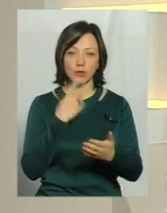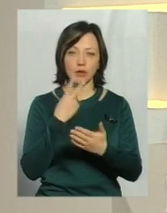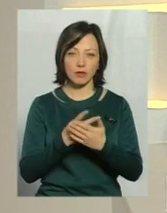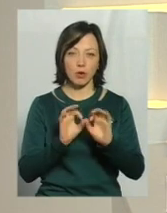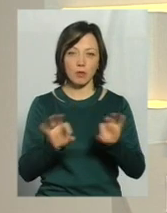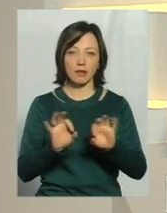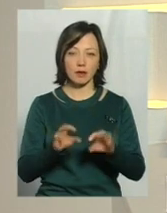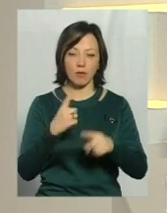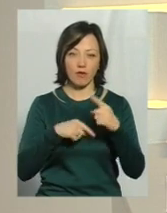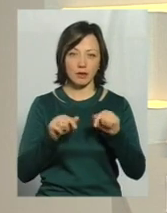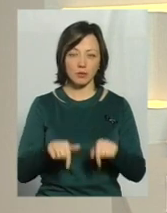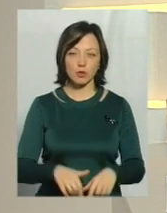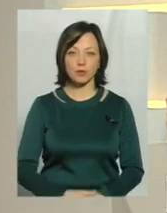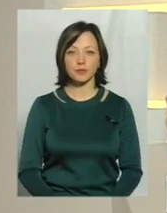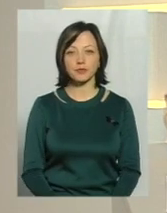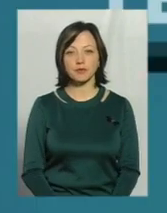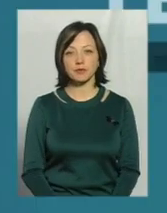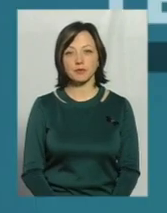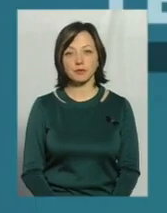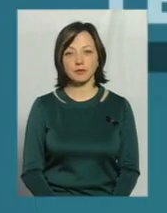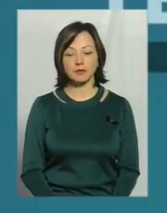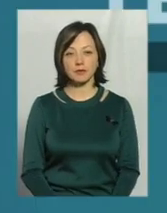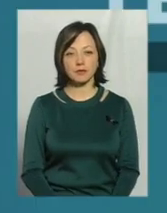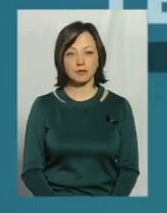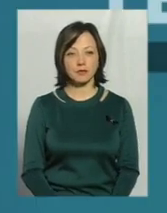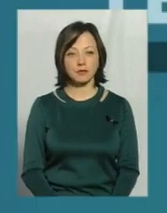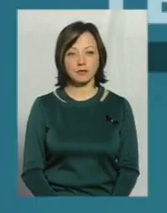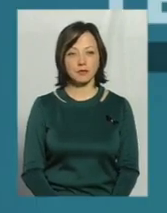у коментарі і повернемося у студію для обговорення.